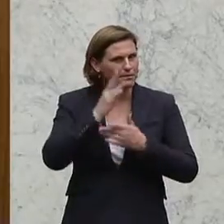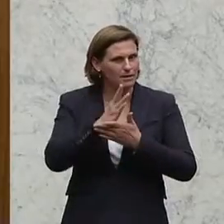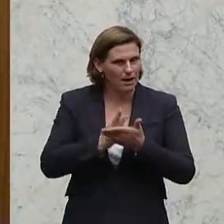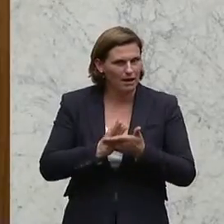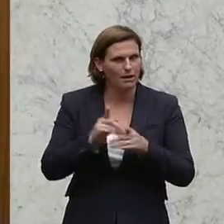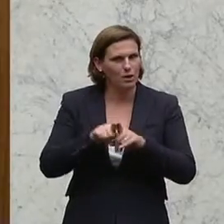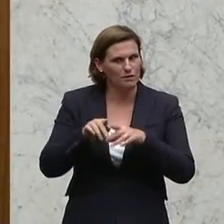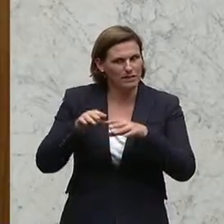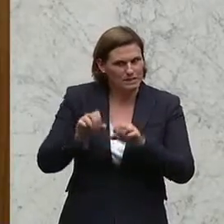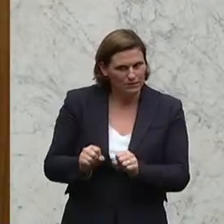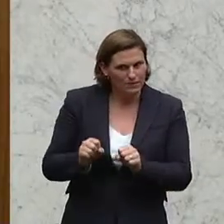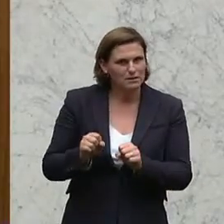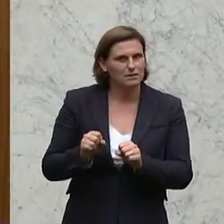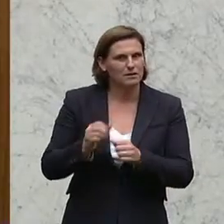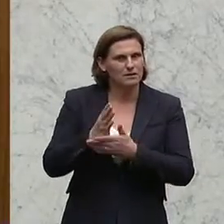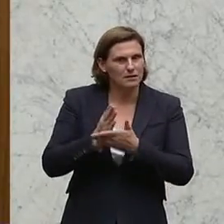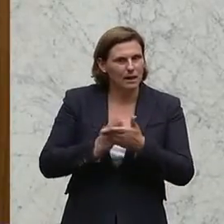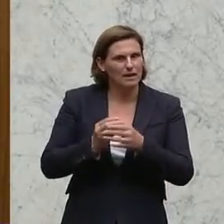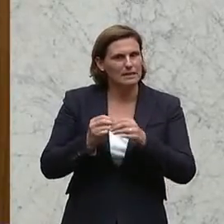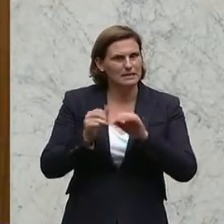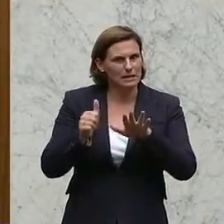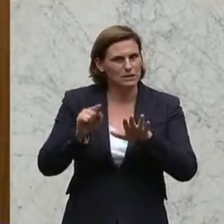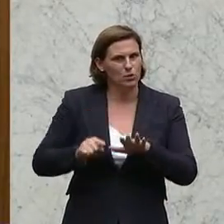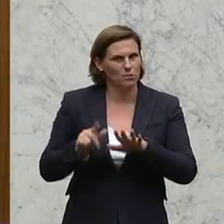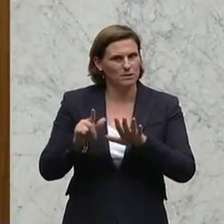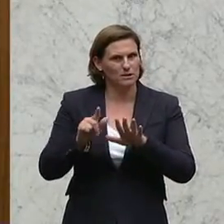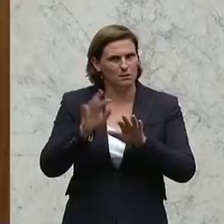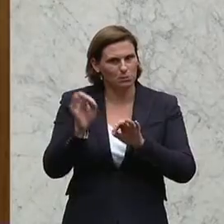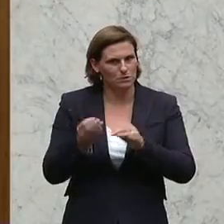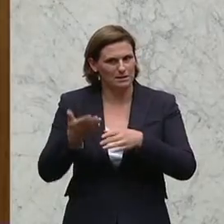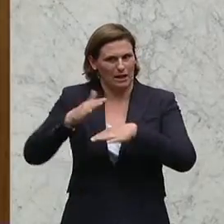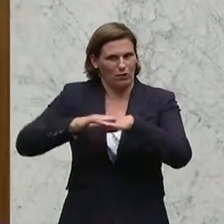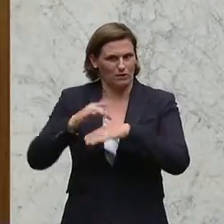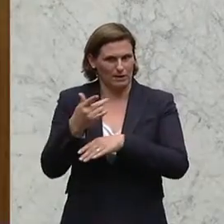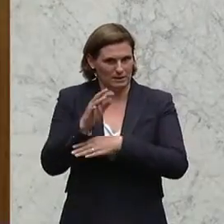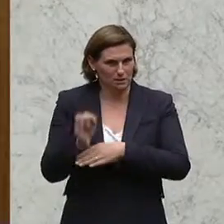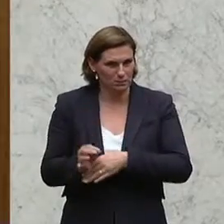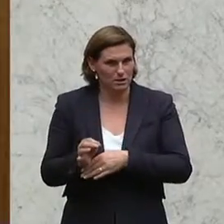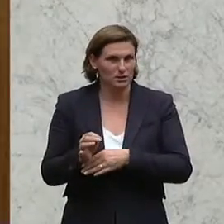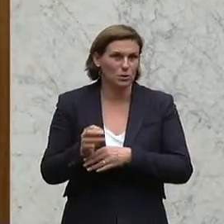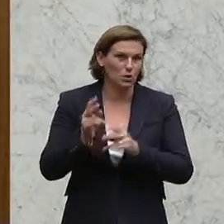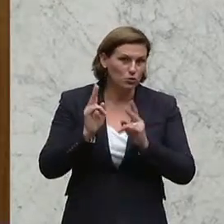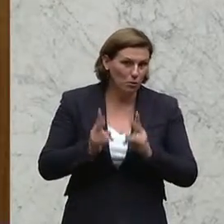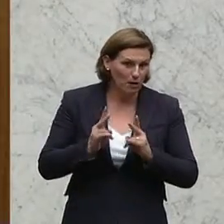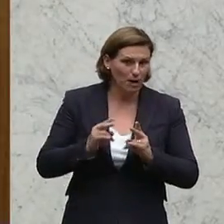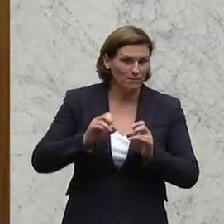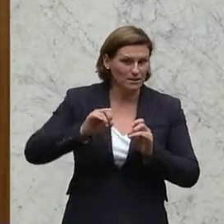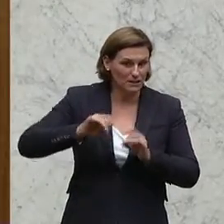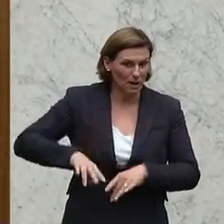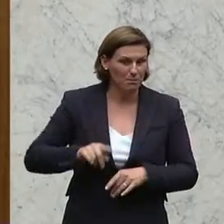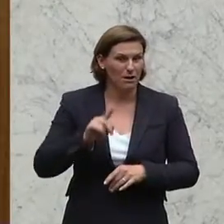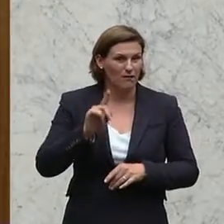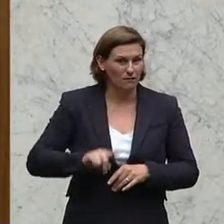den reservierten Vateranteil von 16,7% auf 20% erhöht, der verfallen würde, wenn der zweite